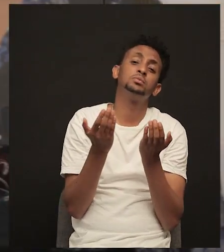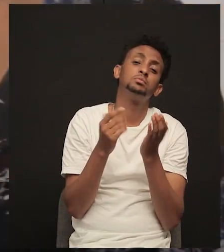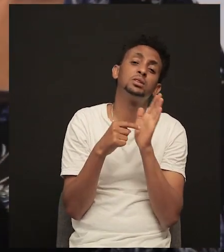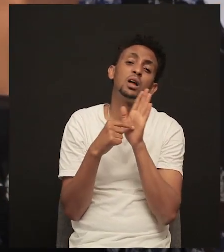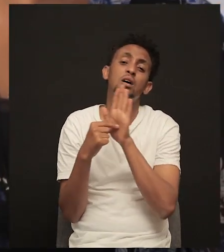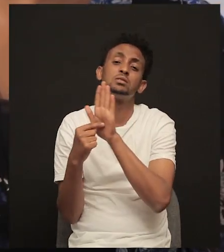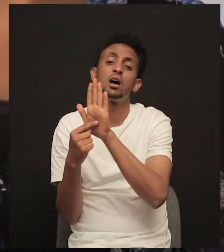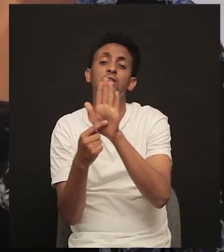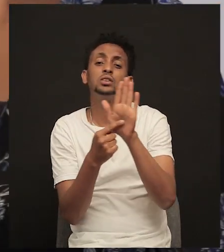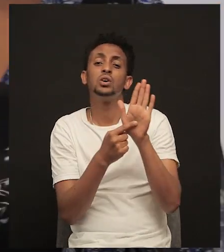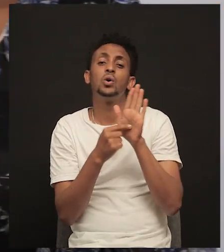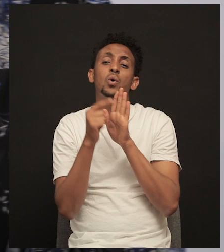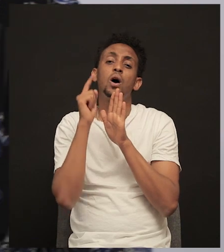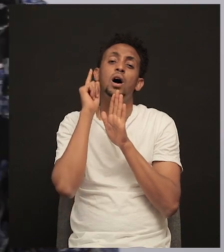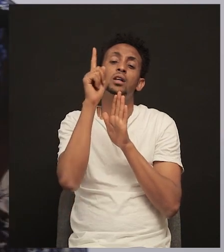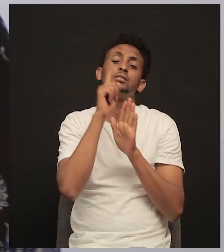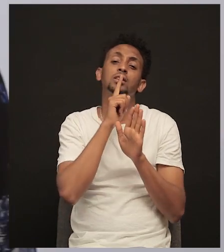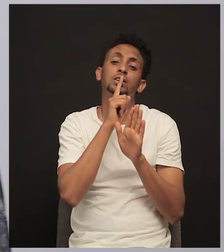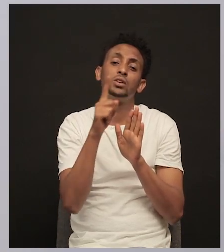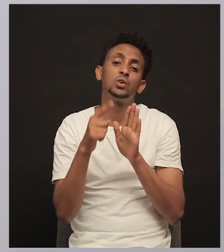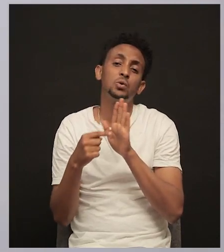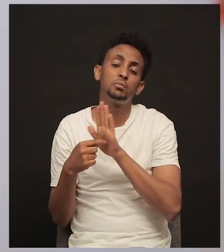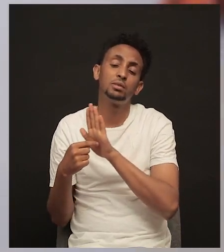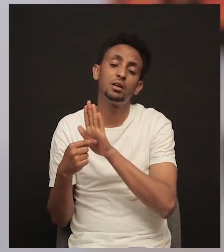የምጠራው ማሳየው አንተን ነው